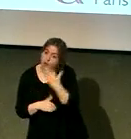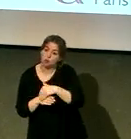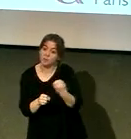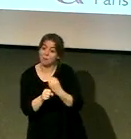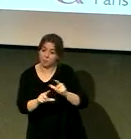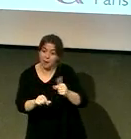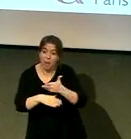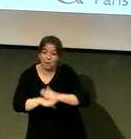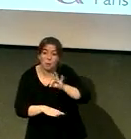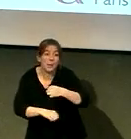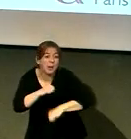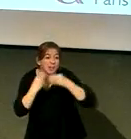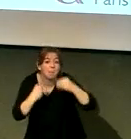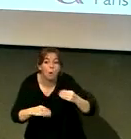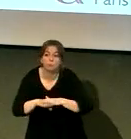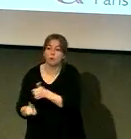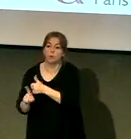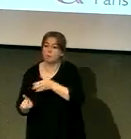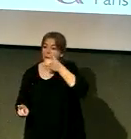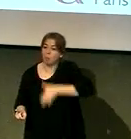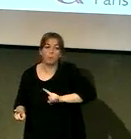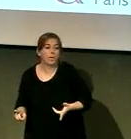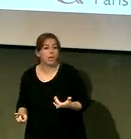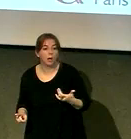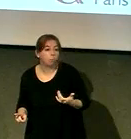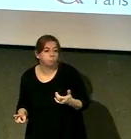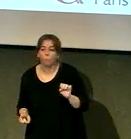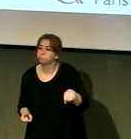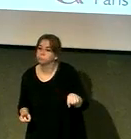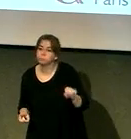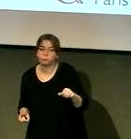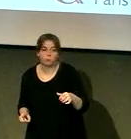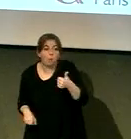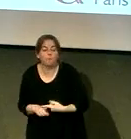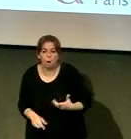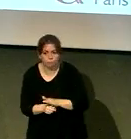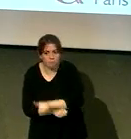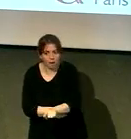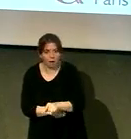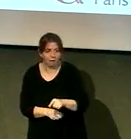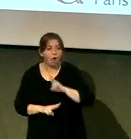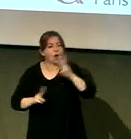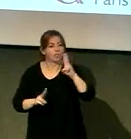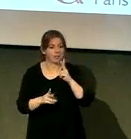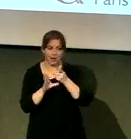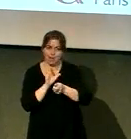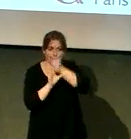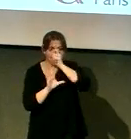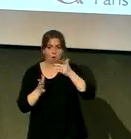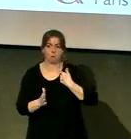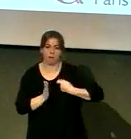d'information, mais voilà, peut-être qu'elle n'est pas assez répétée. Vous savez, le passage répété pour beaucoup de choses, c'est très important.